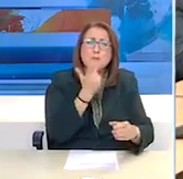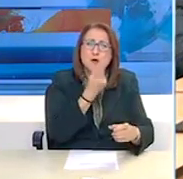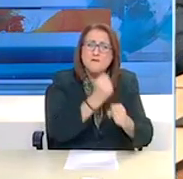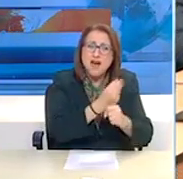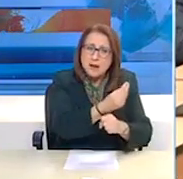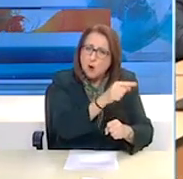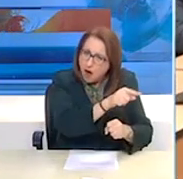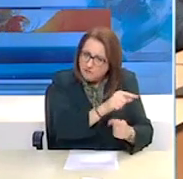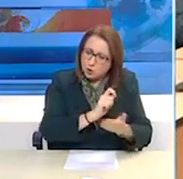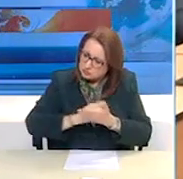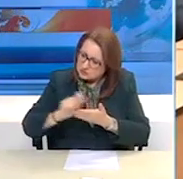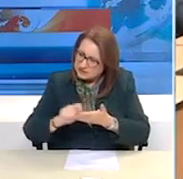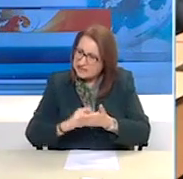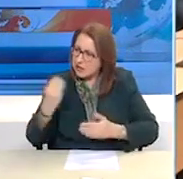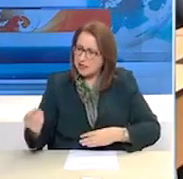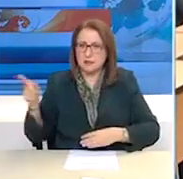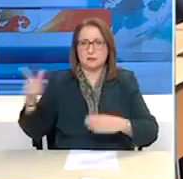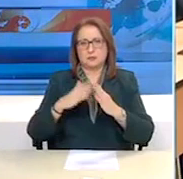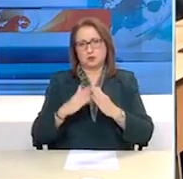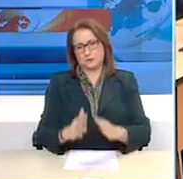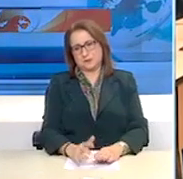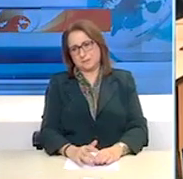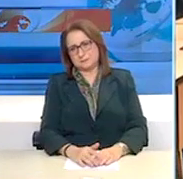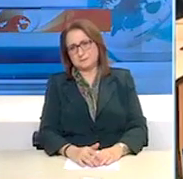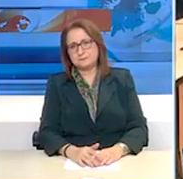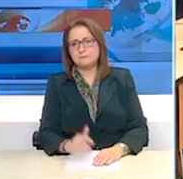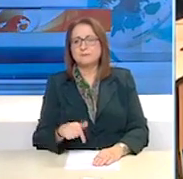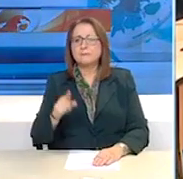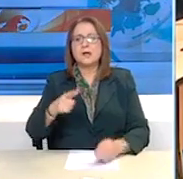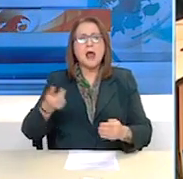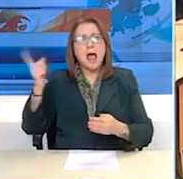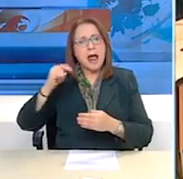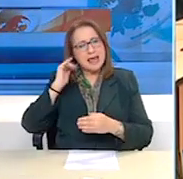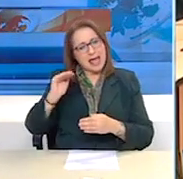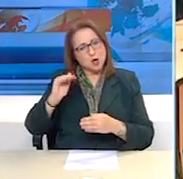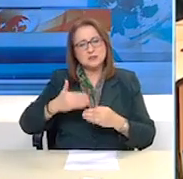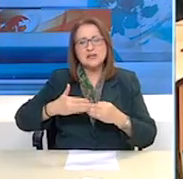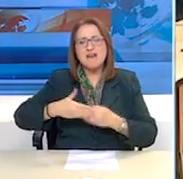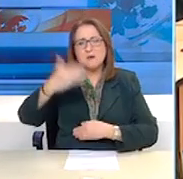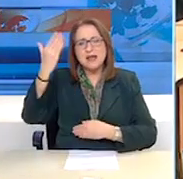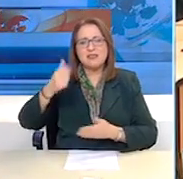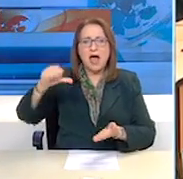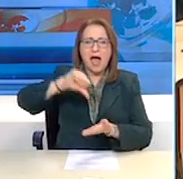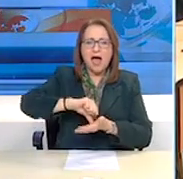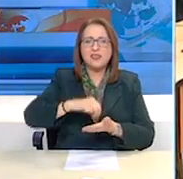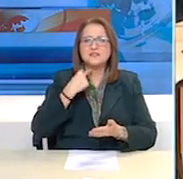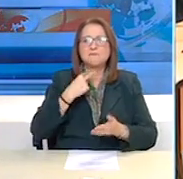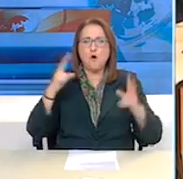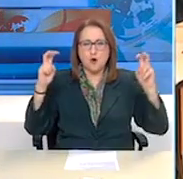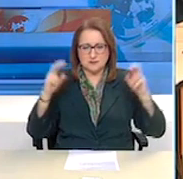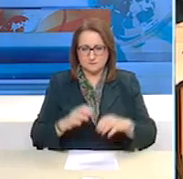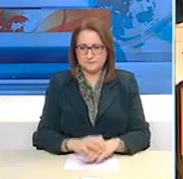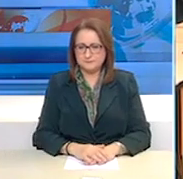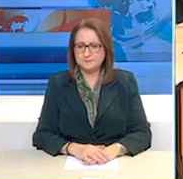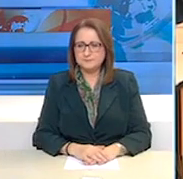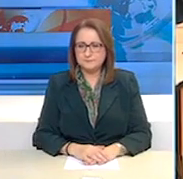Επόμενη ερώτηση από τον κύριο Βενιζέλο, την εφημερίδα Παραπολιτικά και την Athens Voice. Υπάρχει μια σύγχυση σχετικά με το εξιτήριο από το